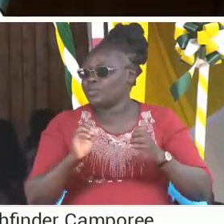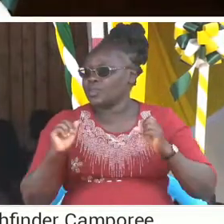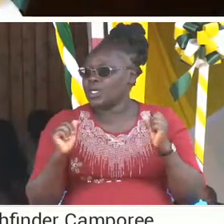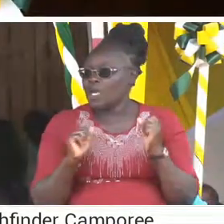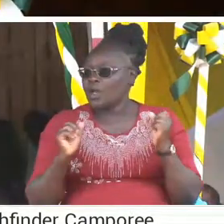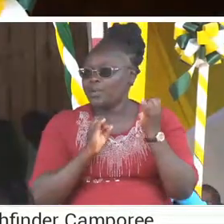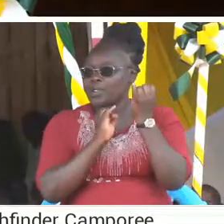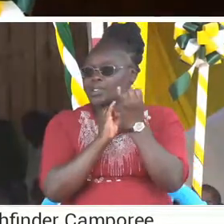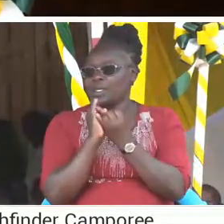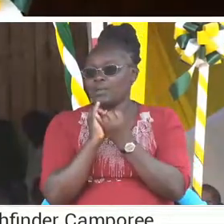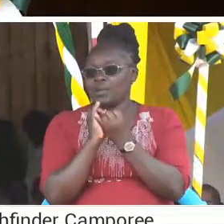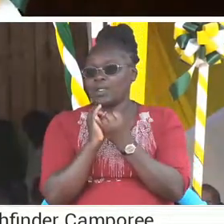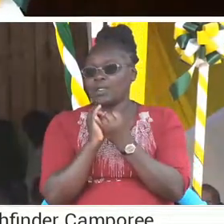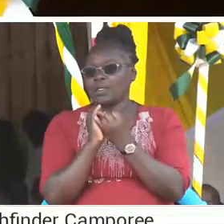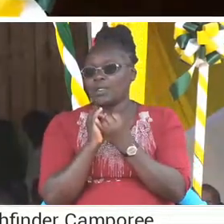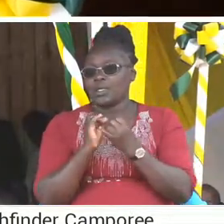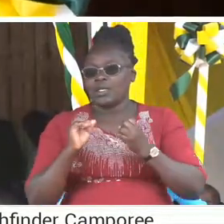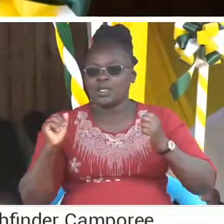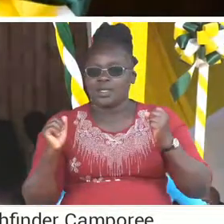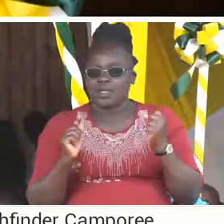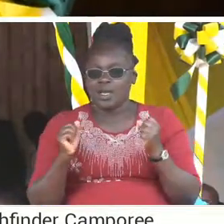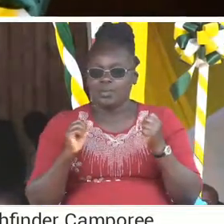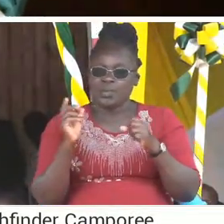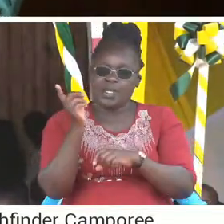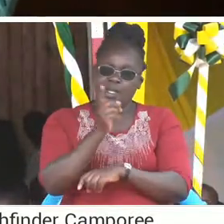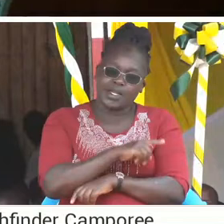Sabbath. Happy day.